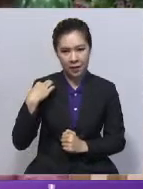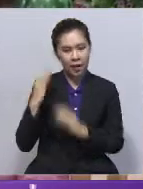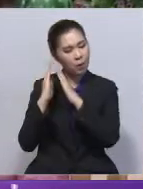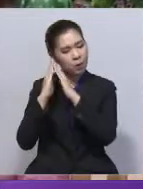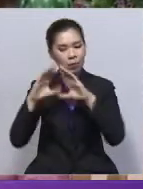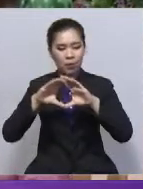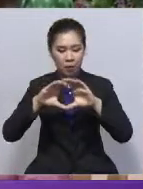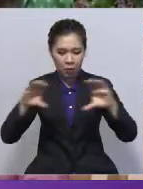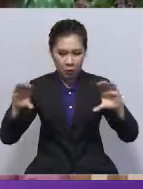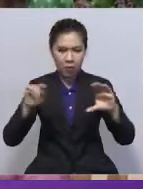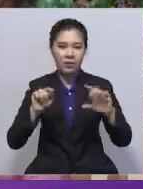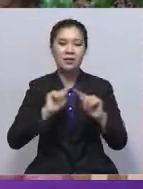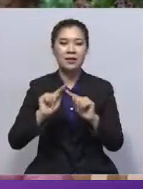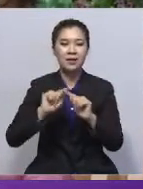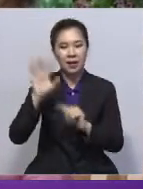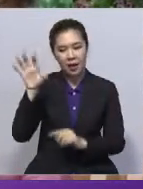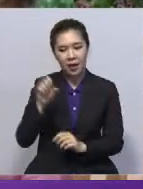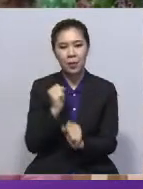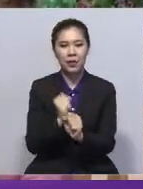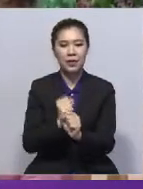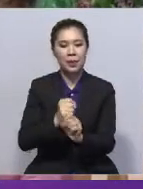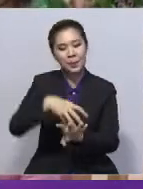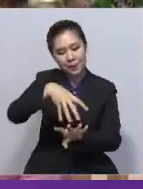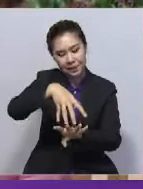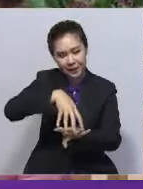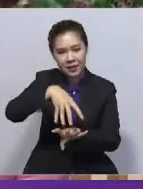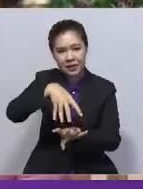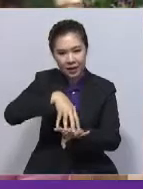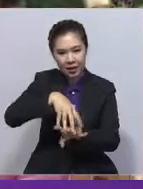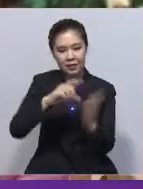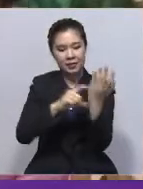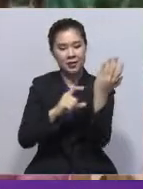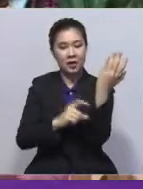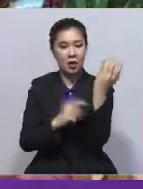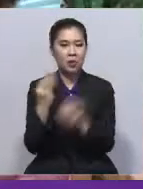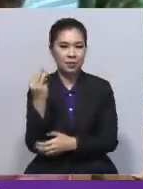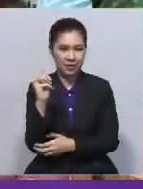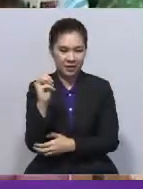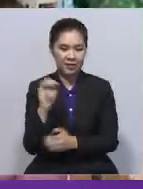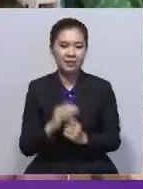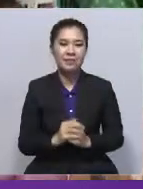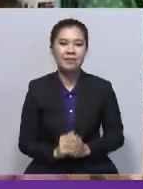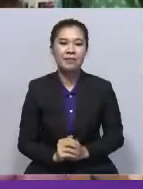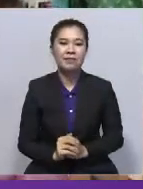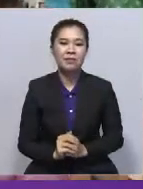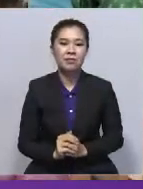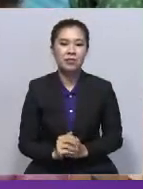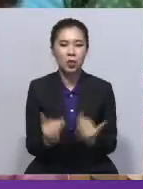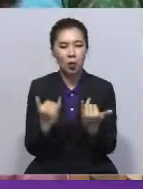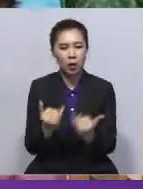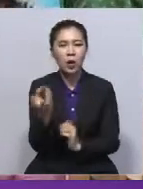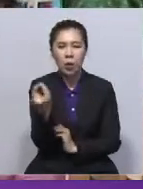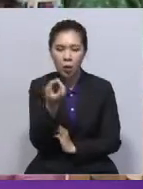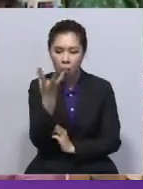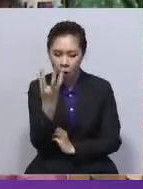ผ้าลายขีดอะไรต่างๆเอามาสารใส่ในไม้ไผ่ครับตอนนั้นซึ่งกำลังจะสูญหายไป